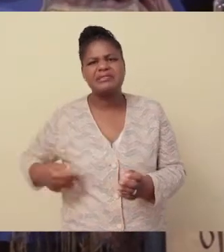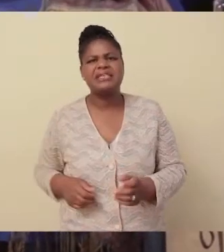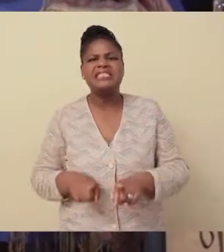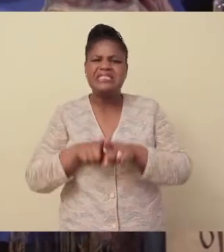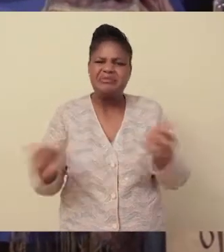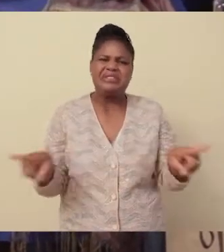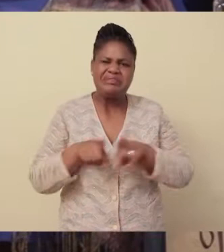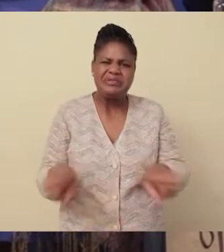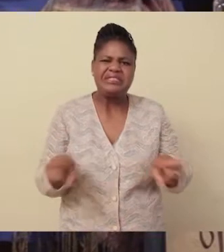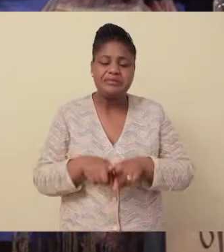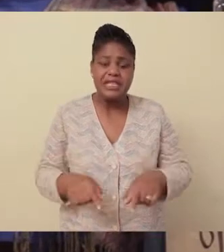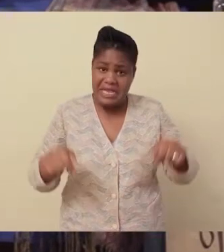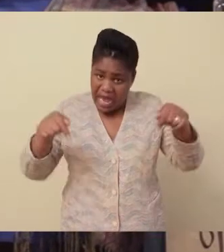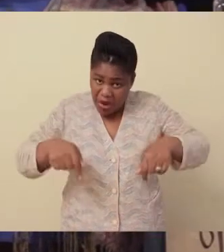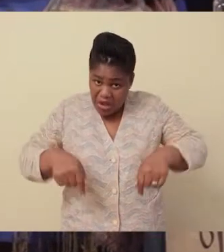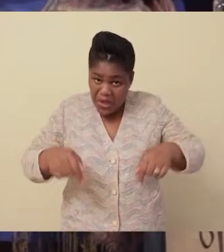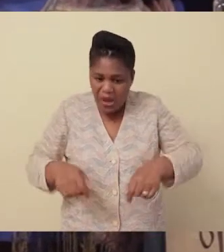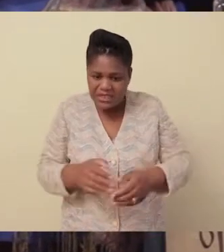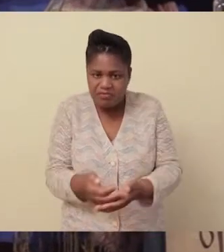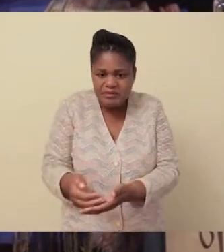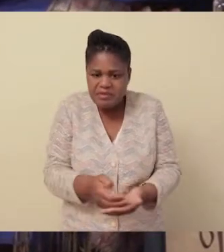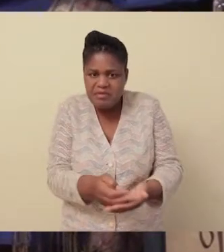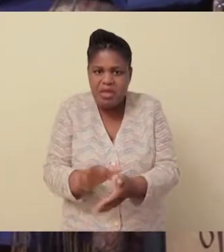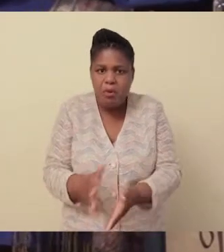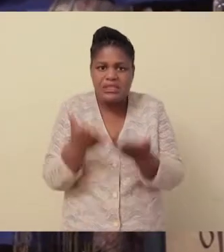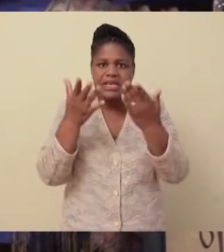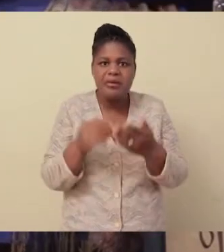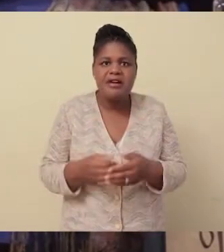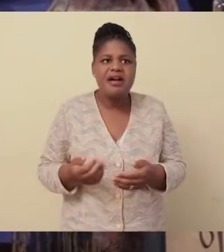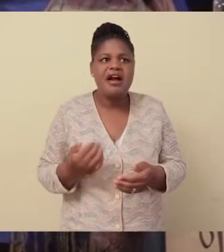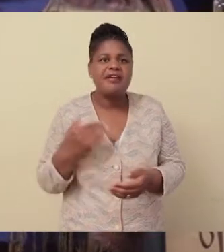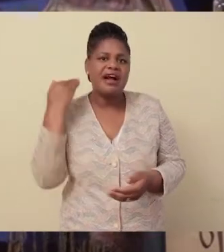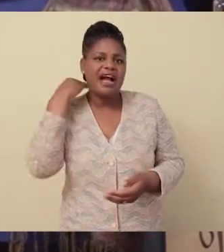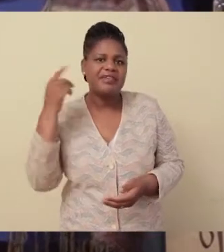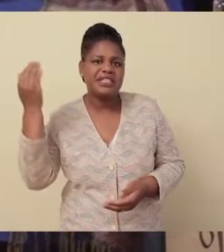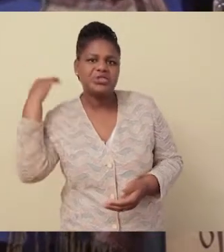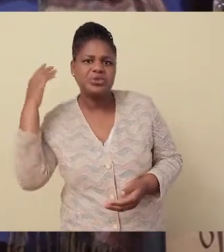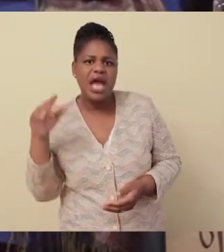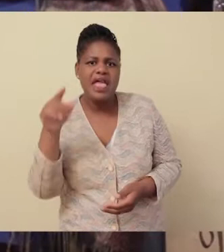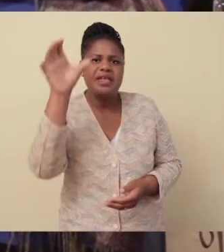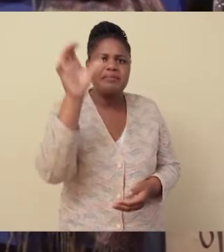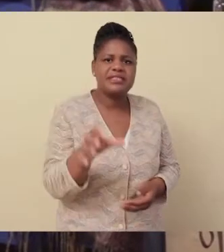Pane maapps ari kutotumirwa amai vakati vari kunzi vakafa nezuru. Mumwe murume